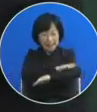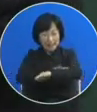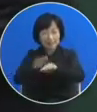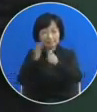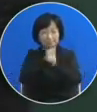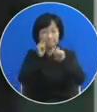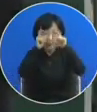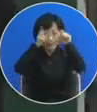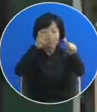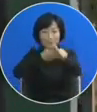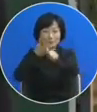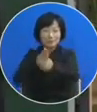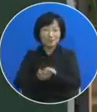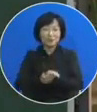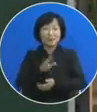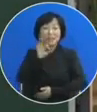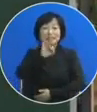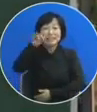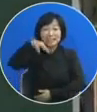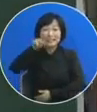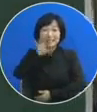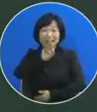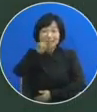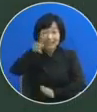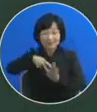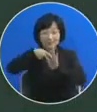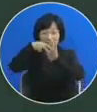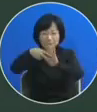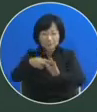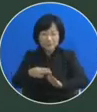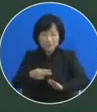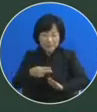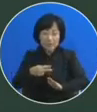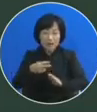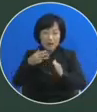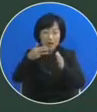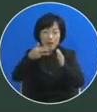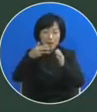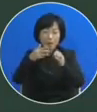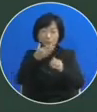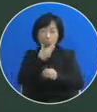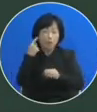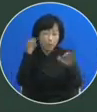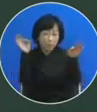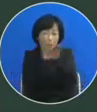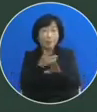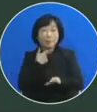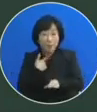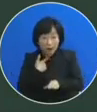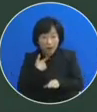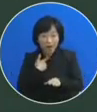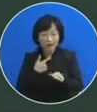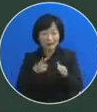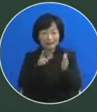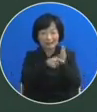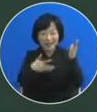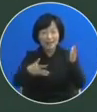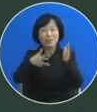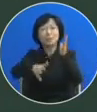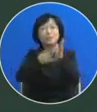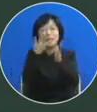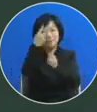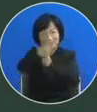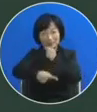of this. 이사야가 생명 걸고 800년 만에 없어진 800년 동안 없어진 복음을 얘기해 처녀가 잉태하여 아들을 낳을 것이다.